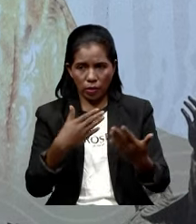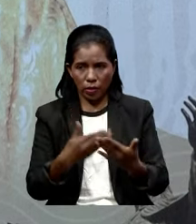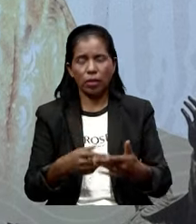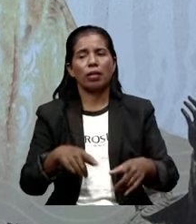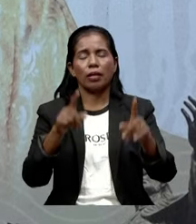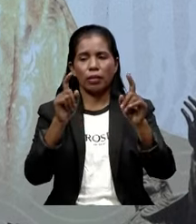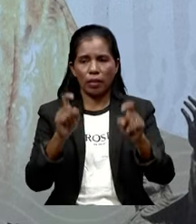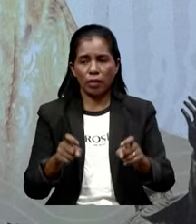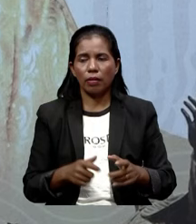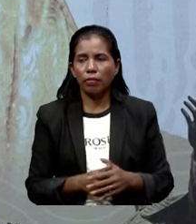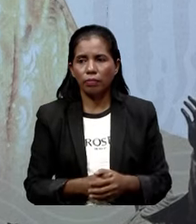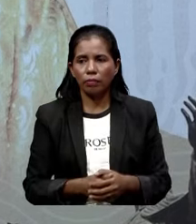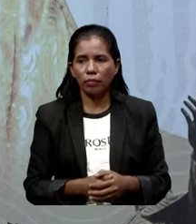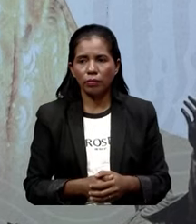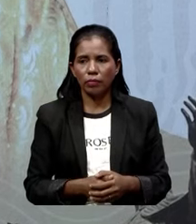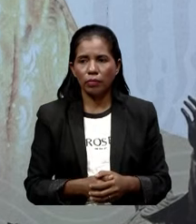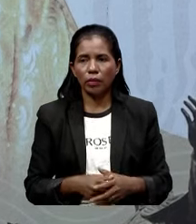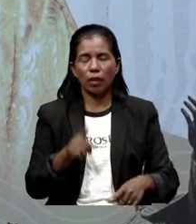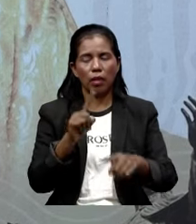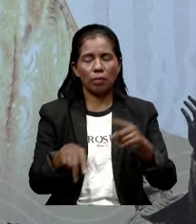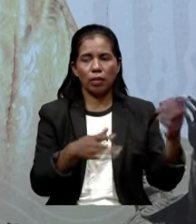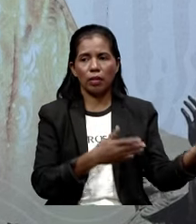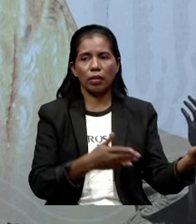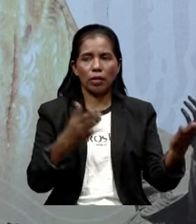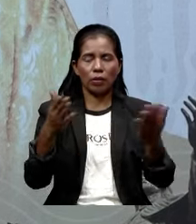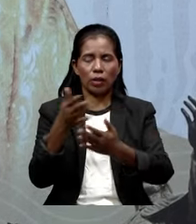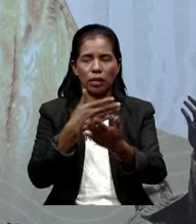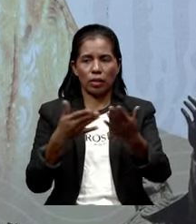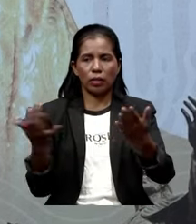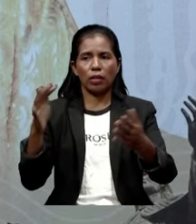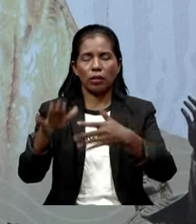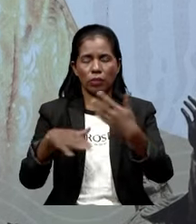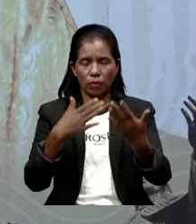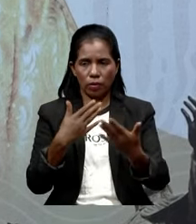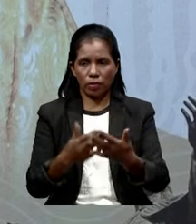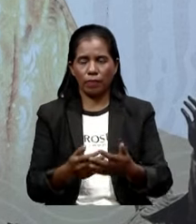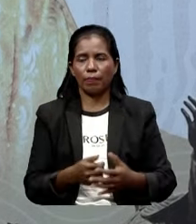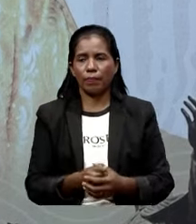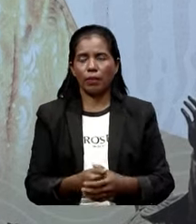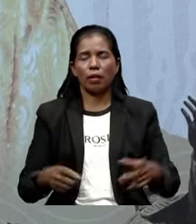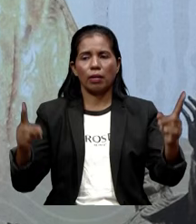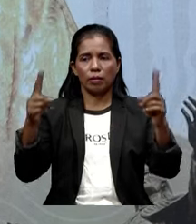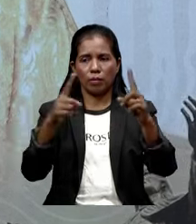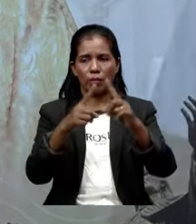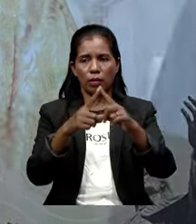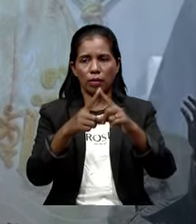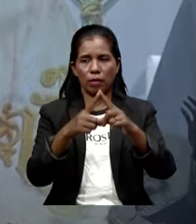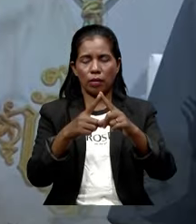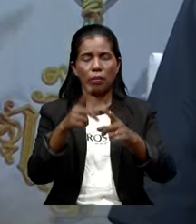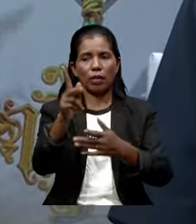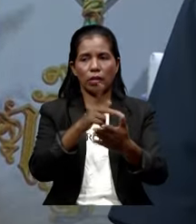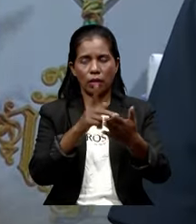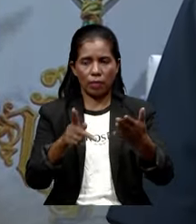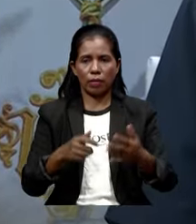thank you la bele lori objektu sira nebe mak potensia ba asam krimen ini dan